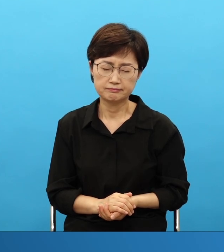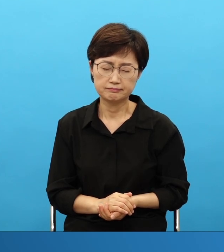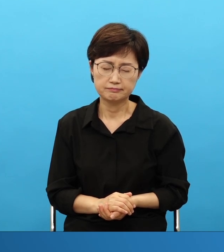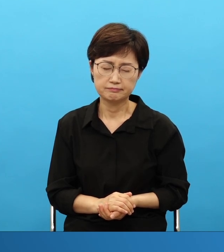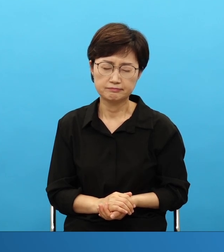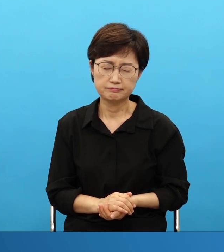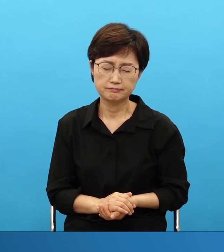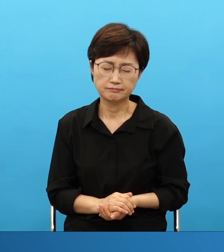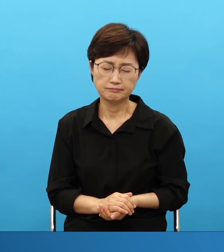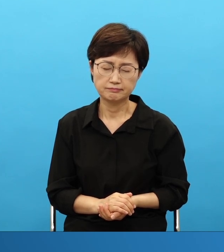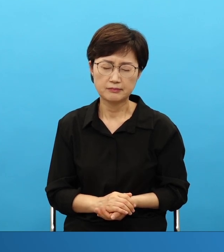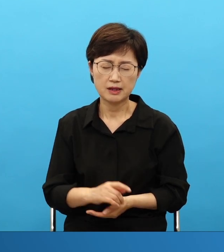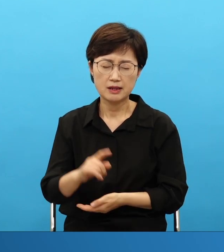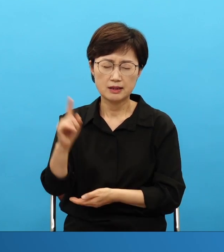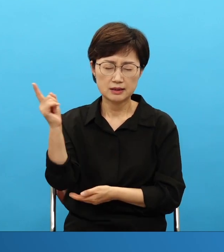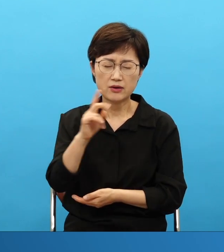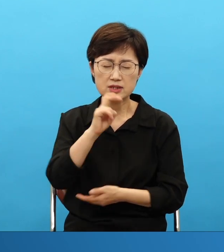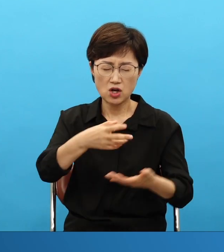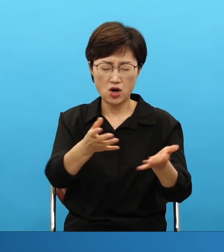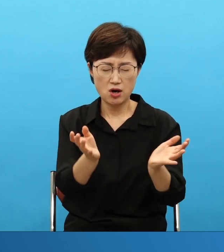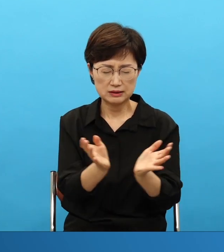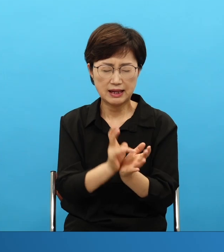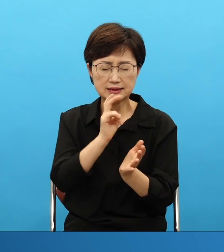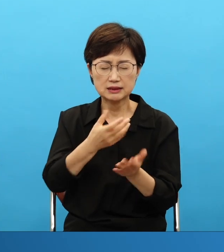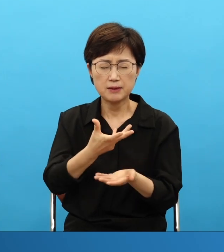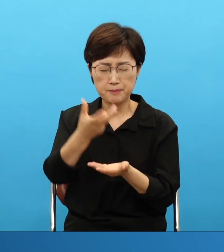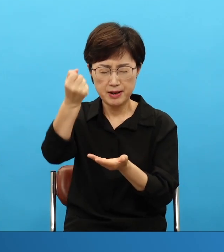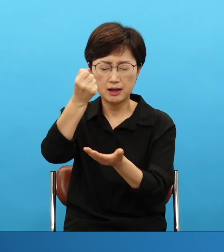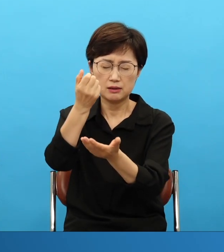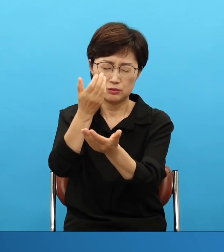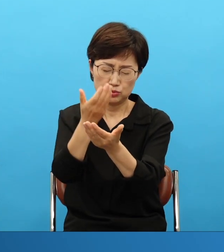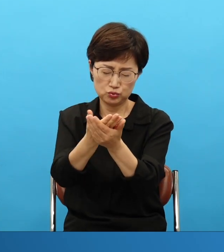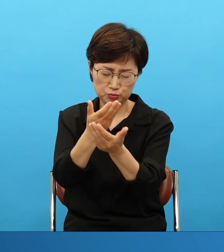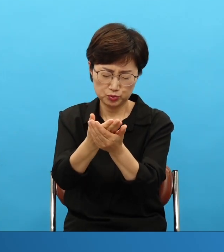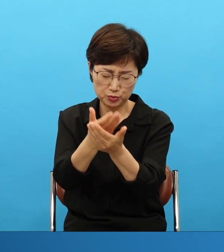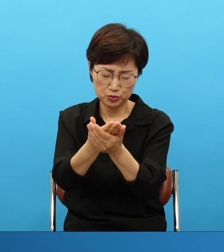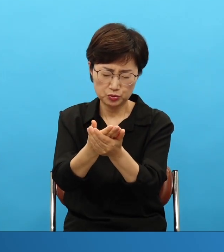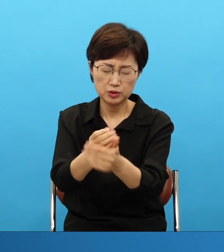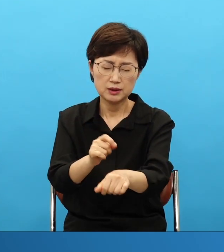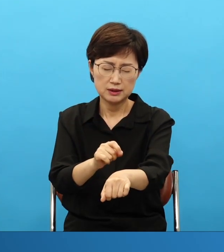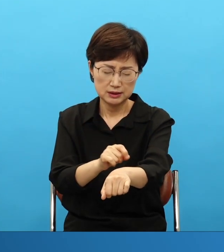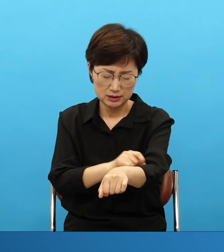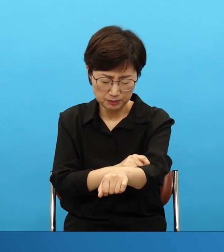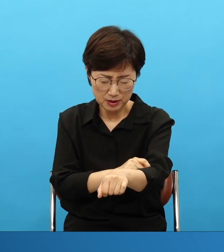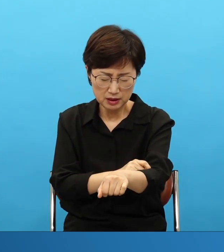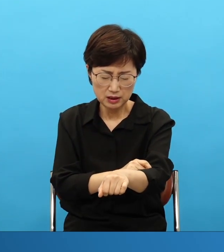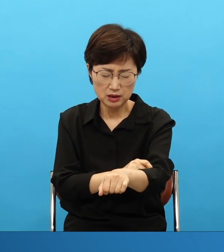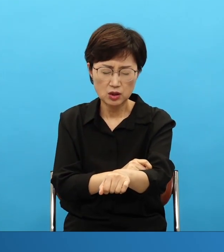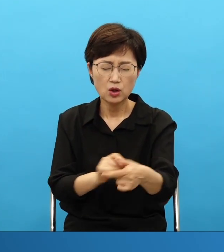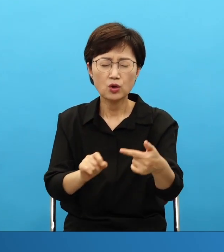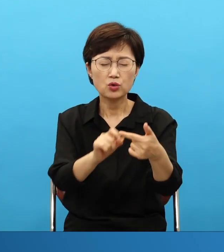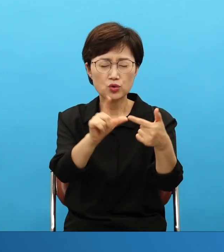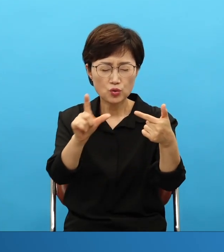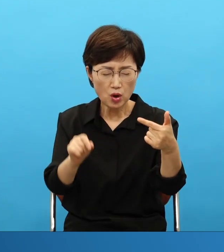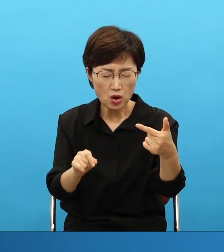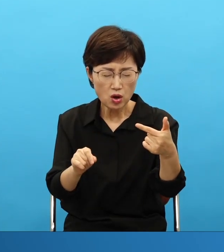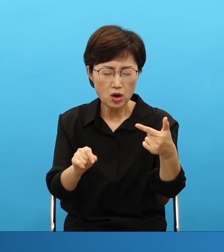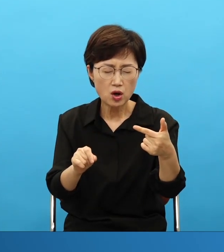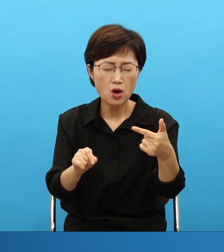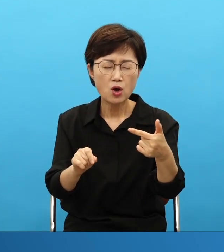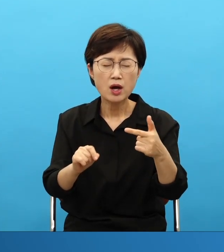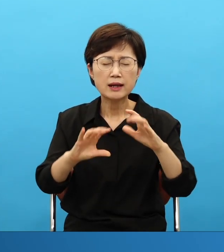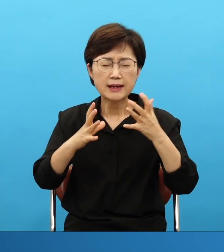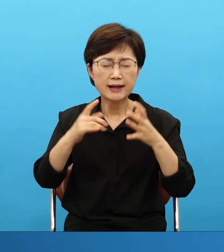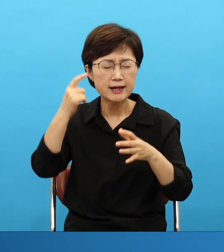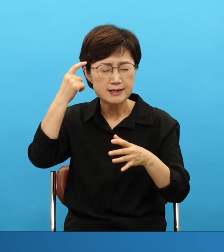주옵소서 다 찬양대 찬양을 기뻐 받으시고 특별히 월 보의 달에이 나라의